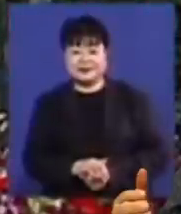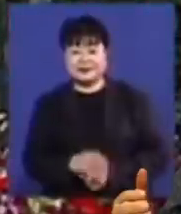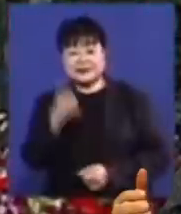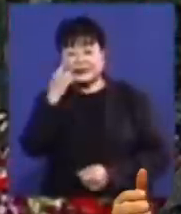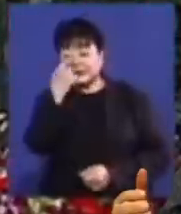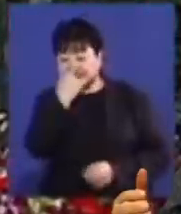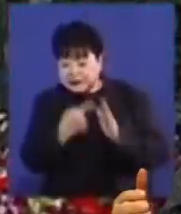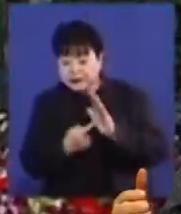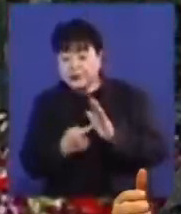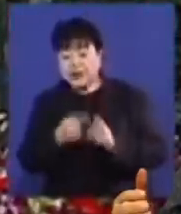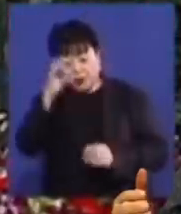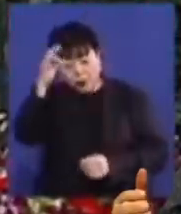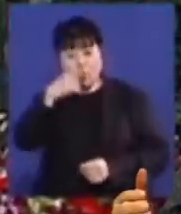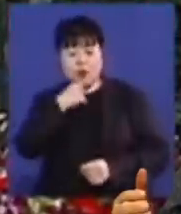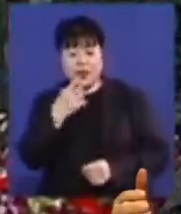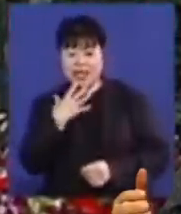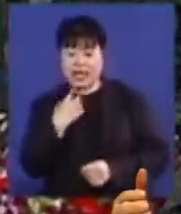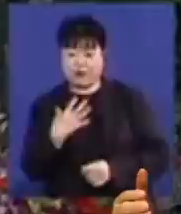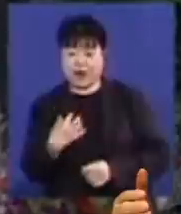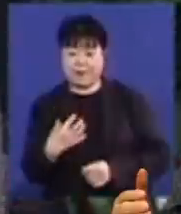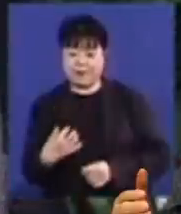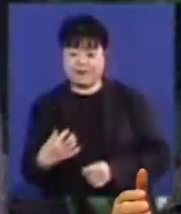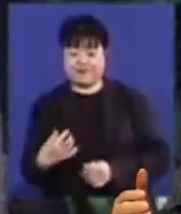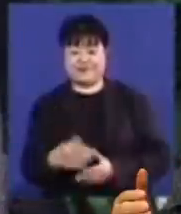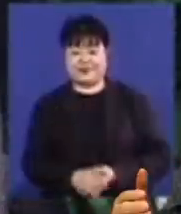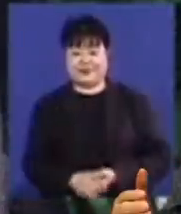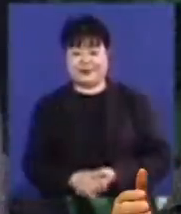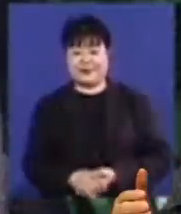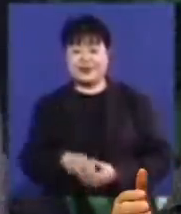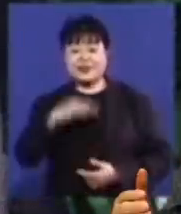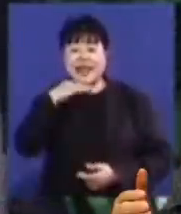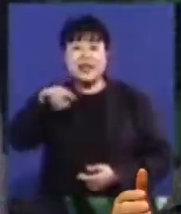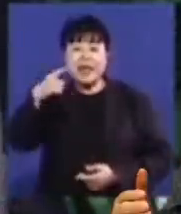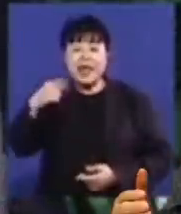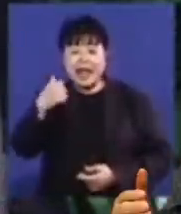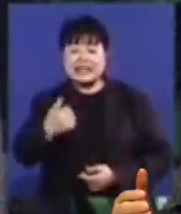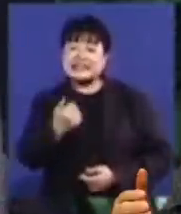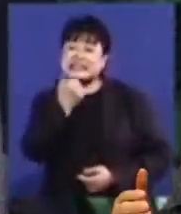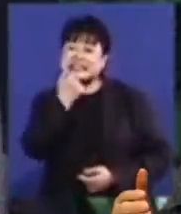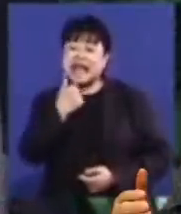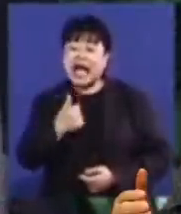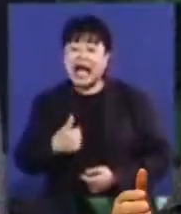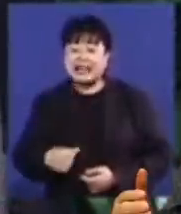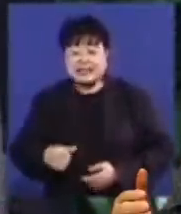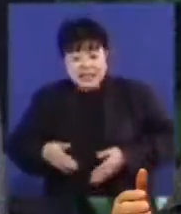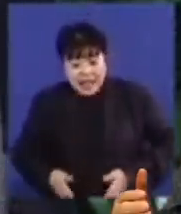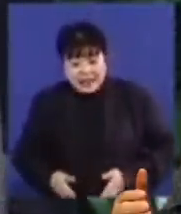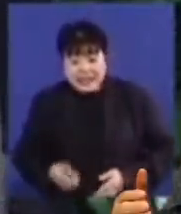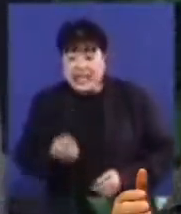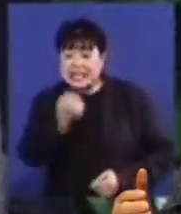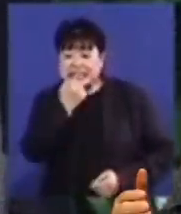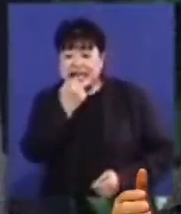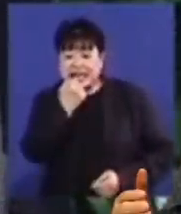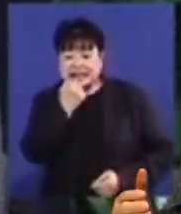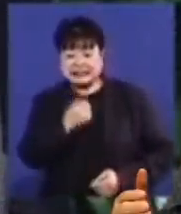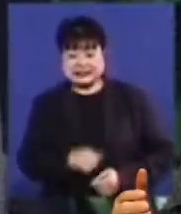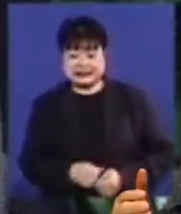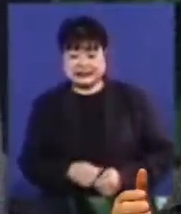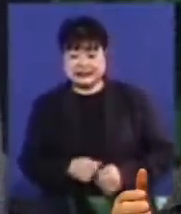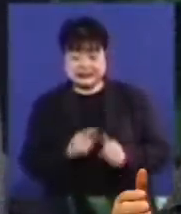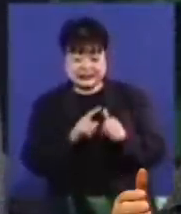증명해 보시기를 원하신 것입니다. 아브라함이 100살의 아들 이삭을 낳았는데 이삭이